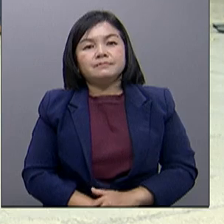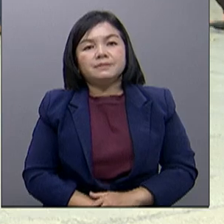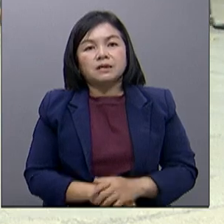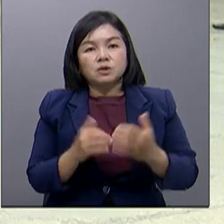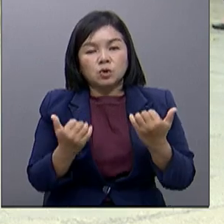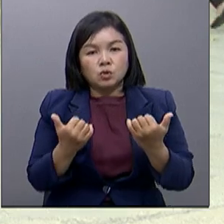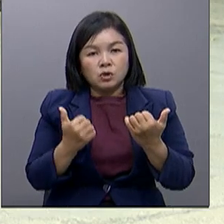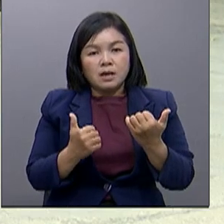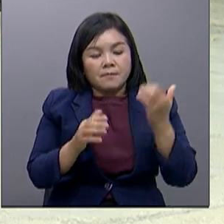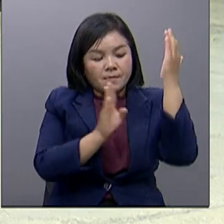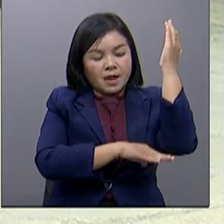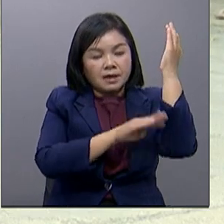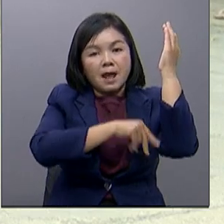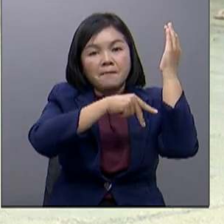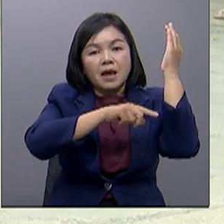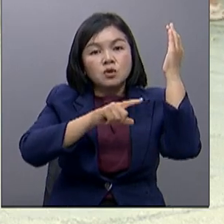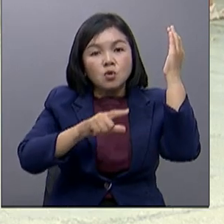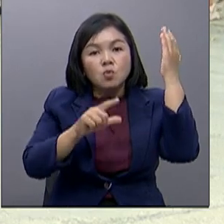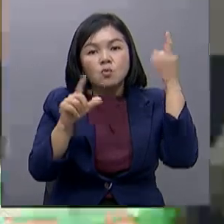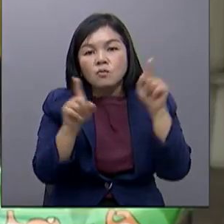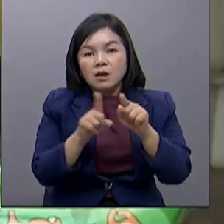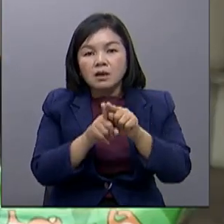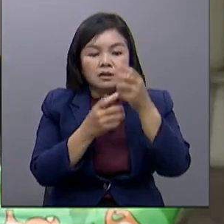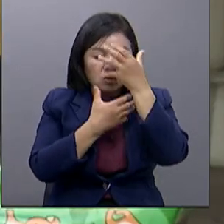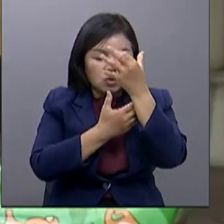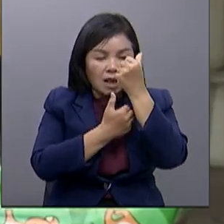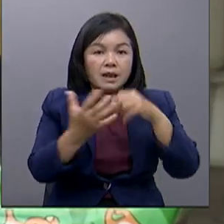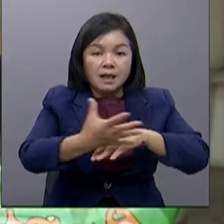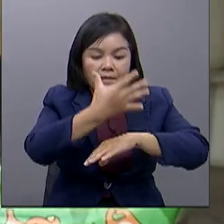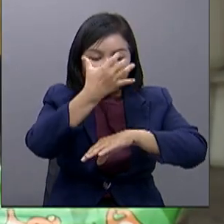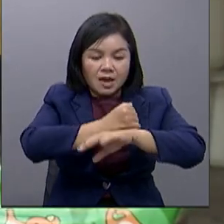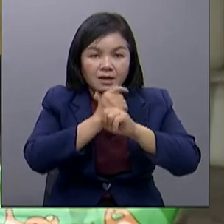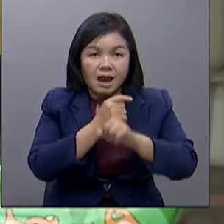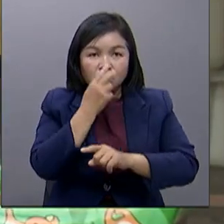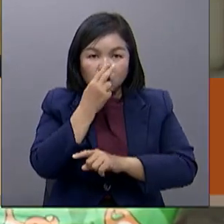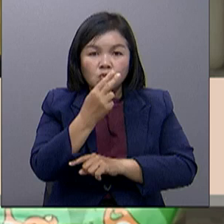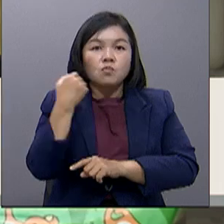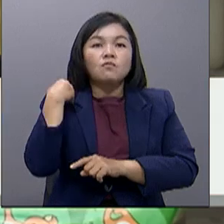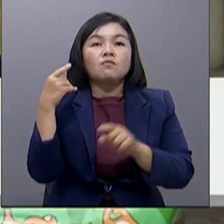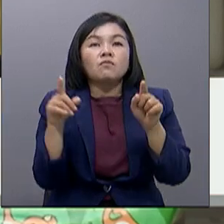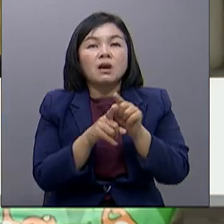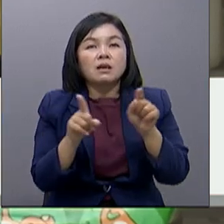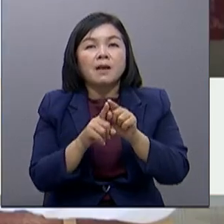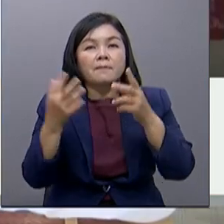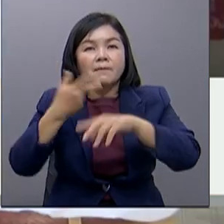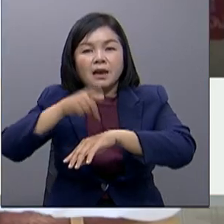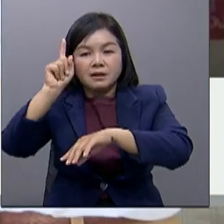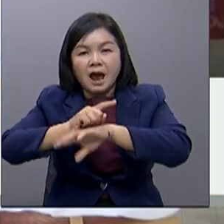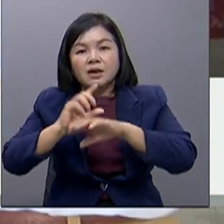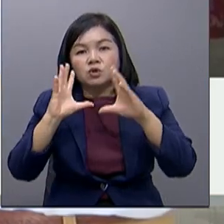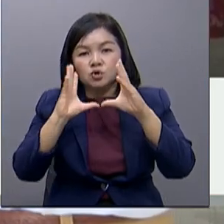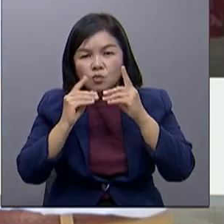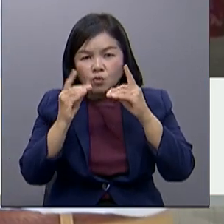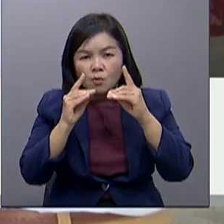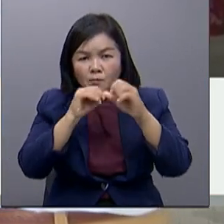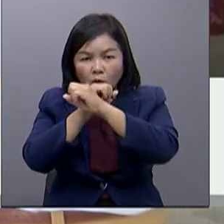จังหวัดพัทลุงค่ะซึ่งเป็นอีกจังหวัดหนึงที่มีคอการเมืองติดตามความเคลื่อนไหวต่อเนื่องมีความเห็นจากประธานชมรมต่อต้านการทุจริต